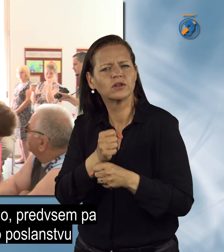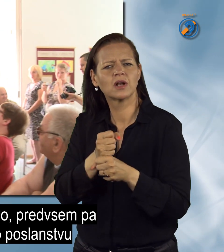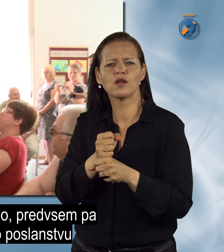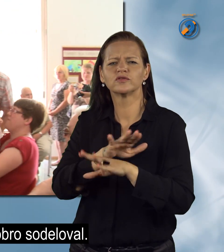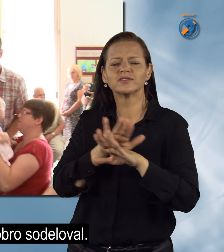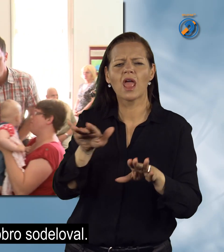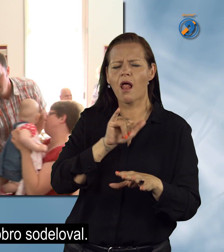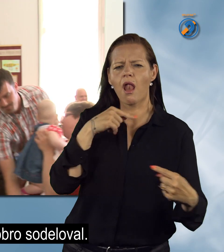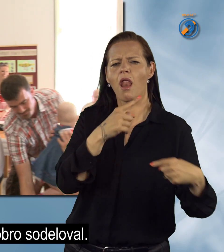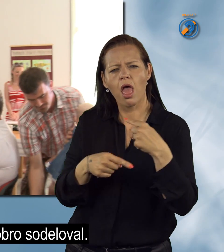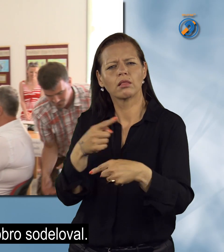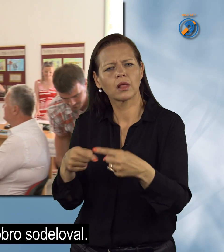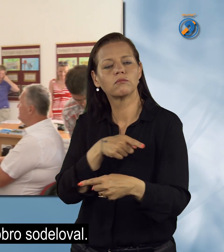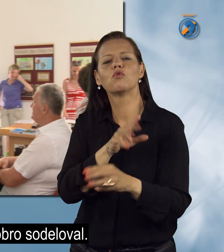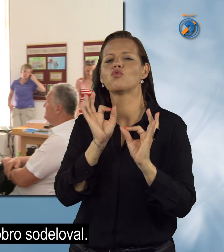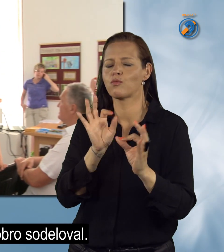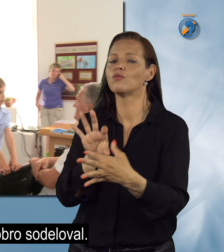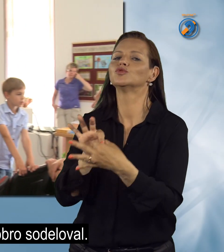letih dobro sodeloval.